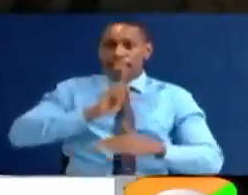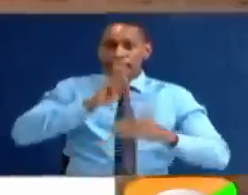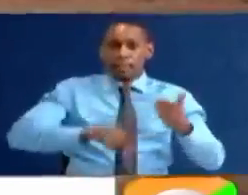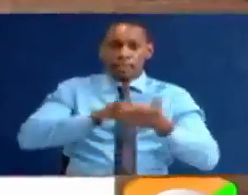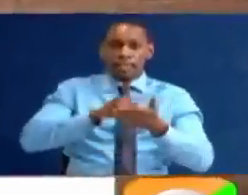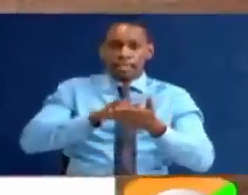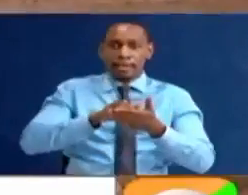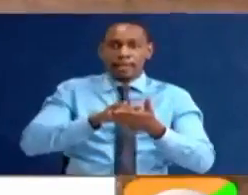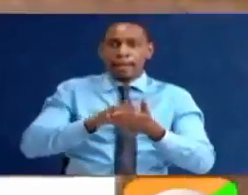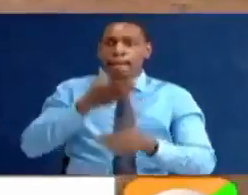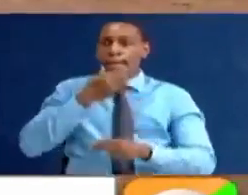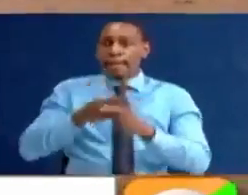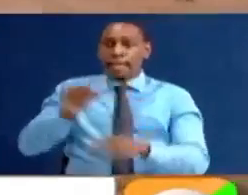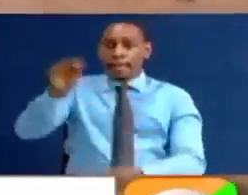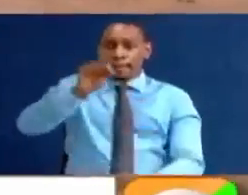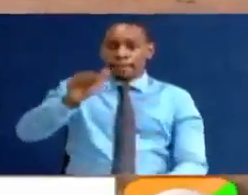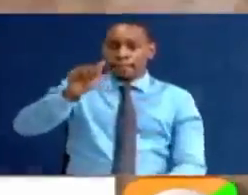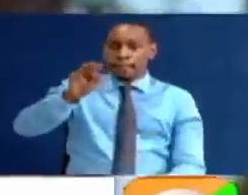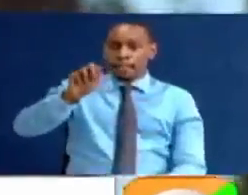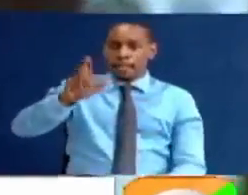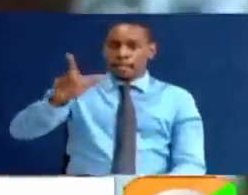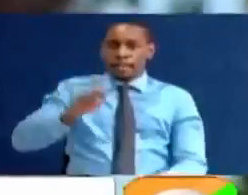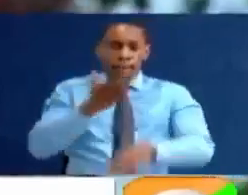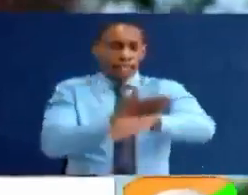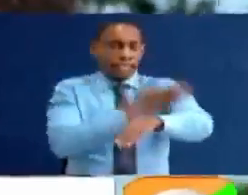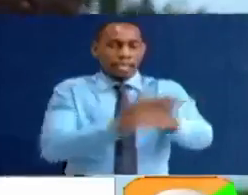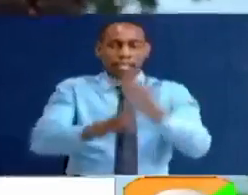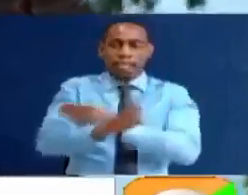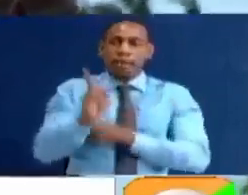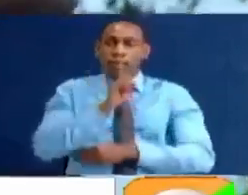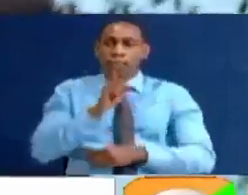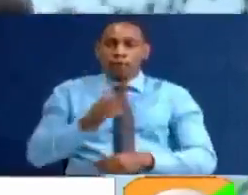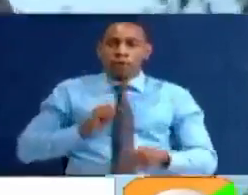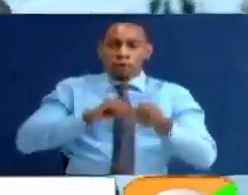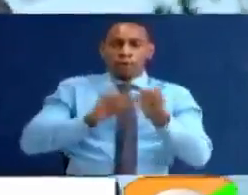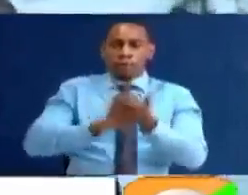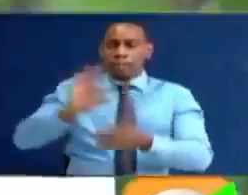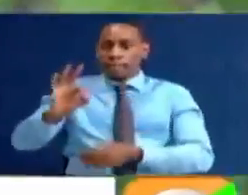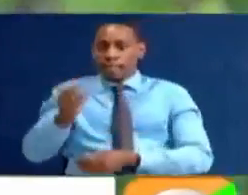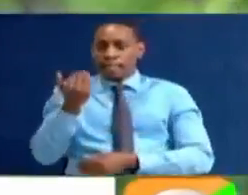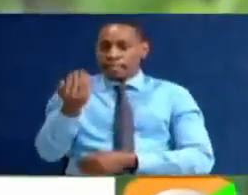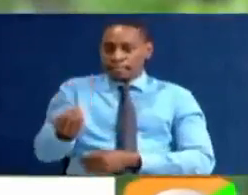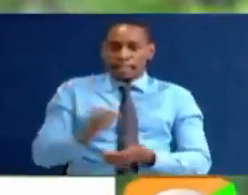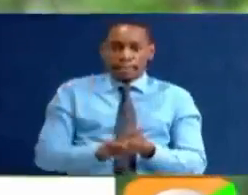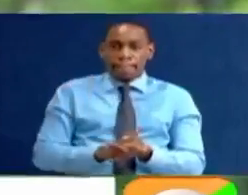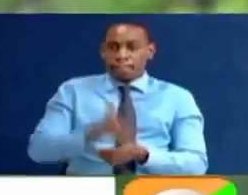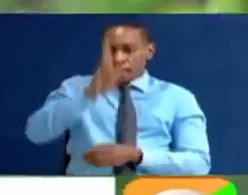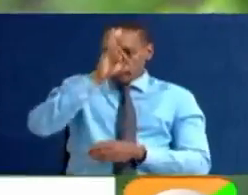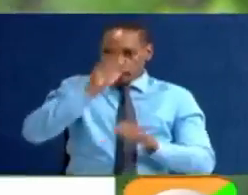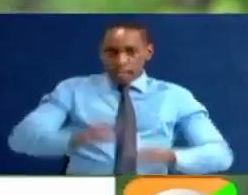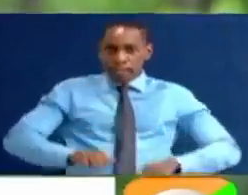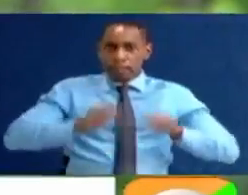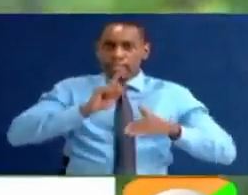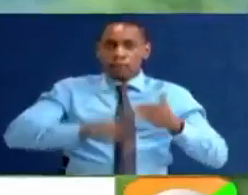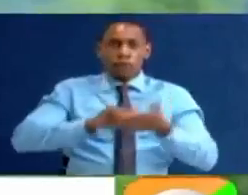wanasema mwanamume huyo kwa jina Samuel Barasa alimjeruhi vibaya mkewe na mwanawe watatu. Naibu kamishna wa kaunti ya Elgeyo Marakwet Julius Maiyo anasema